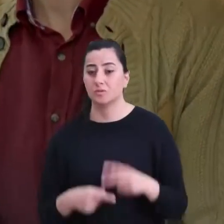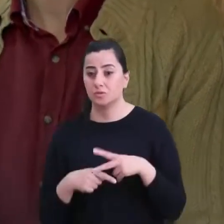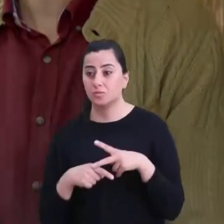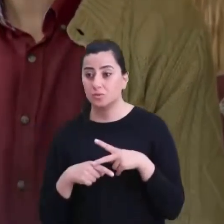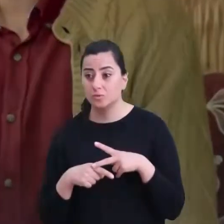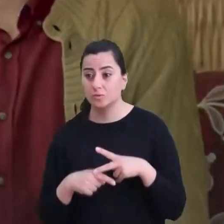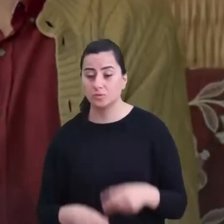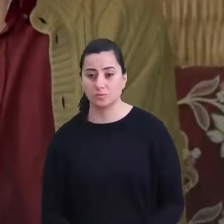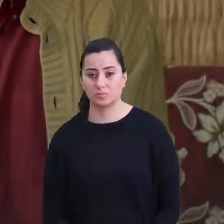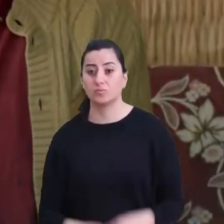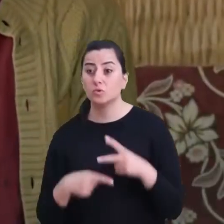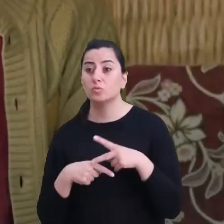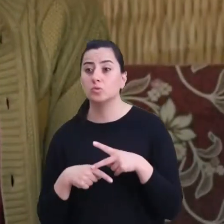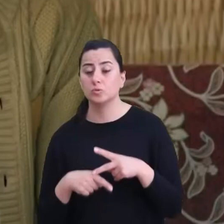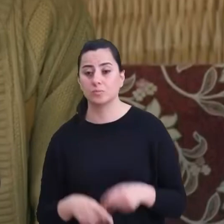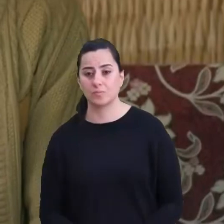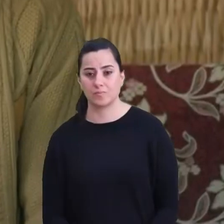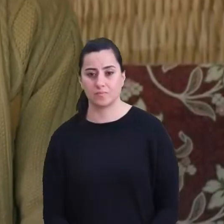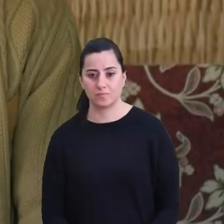Zümrüt. Zümrüt.